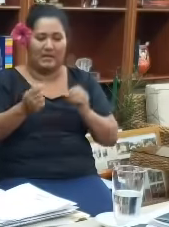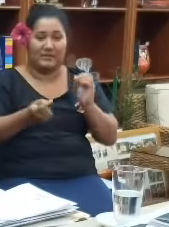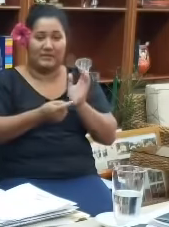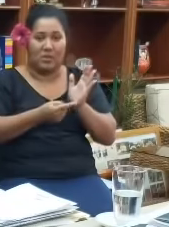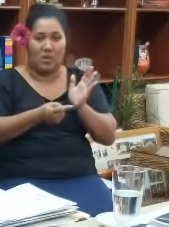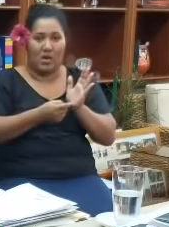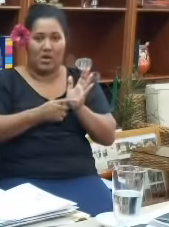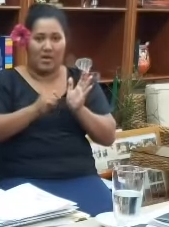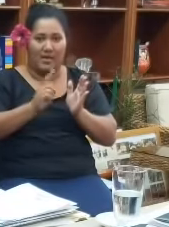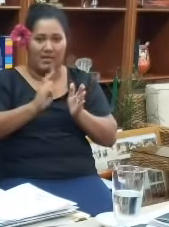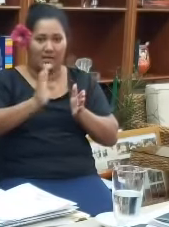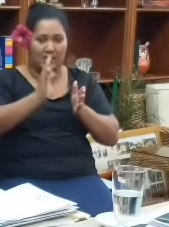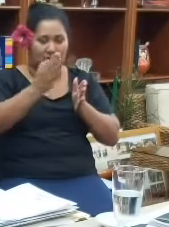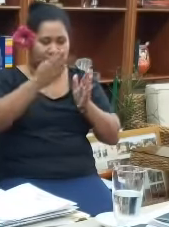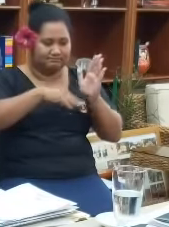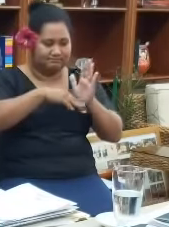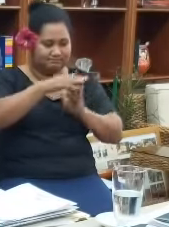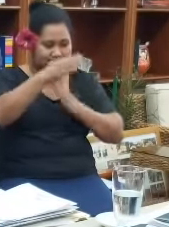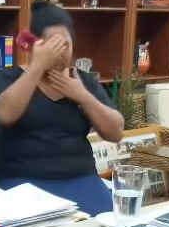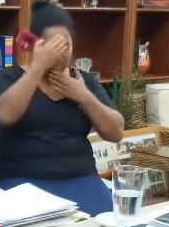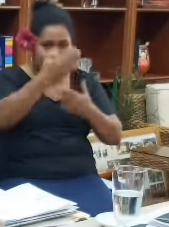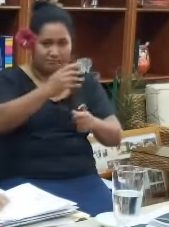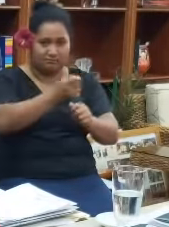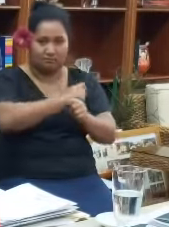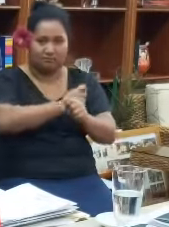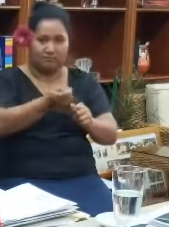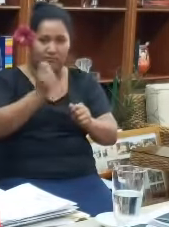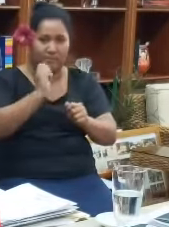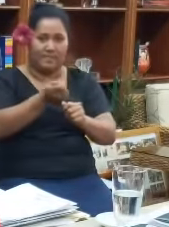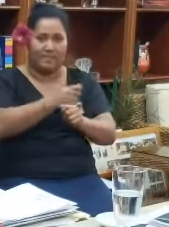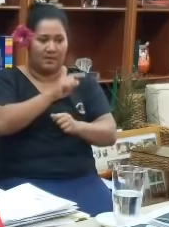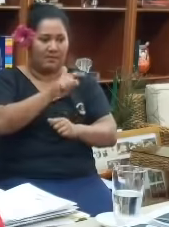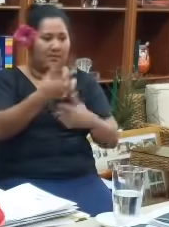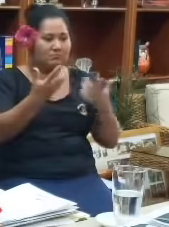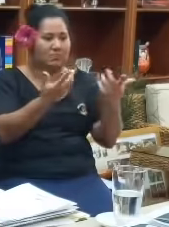o le pulenga malwalin fai pule o inga le pulenga to tele lea